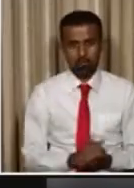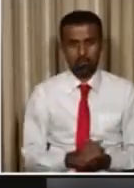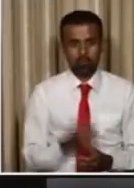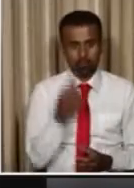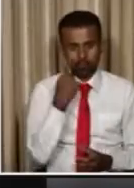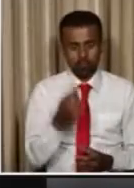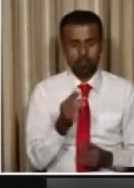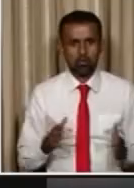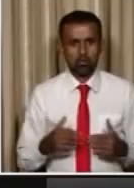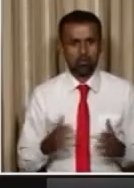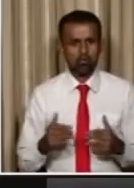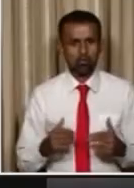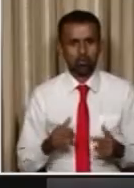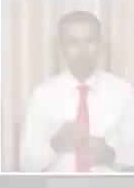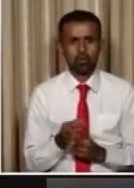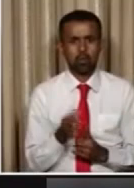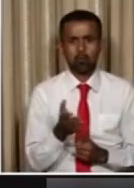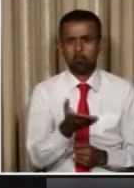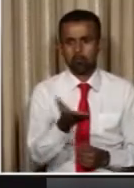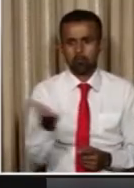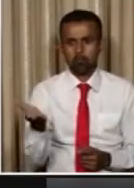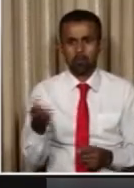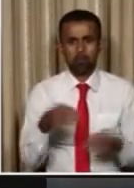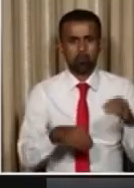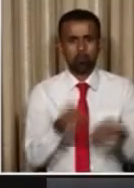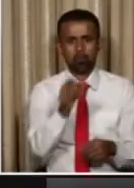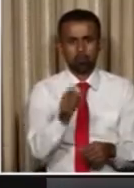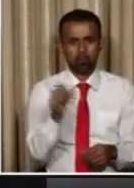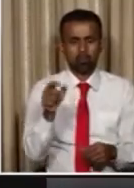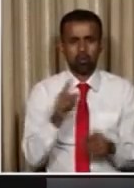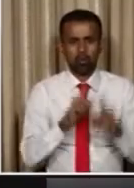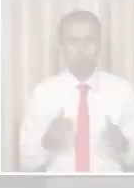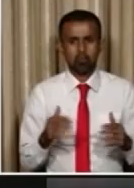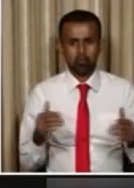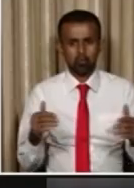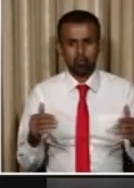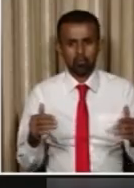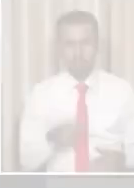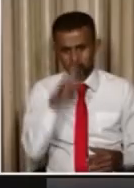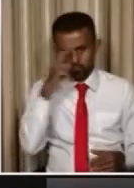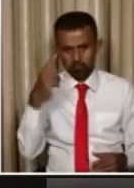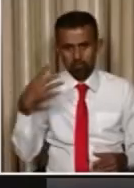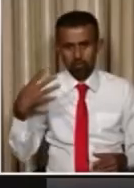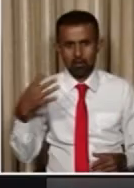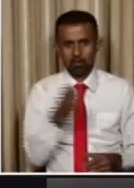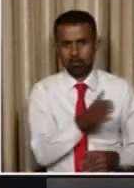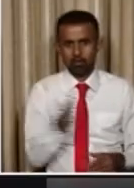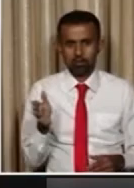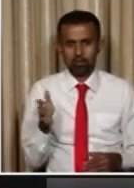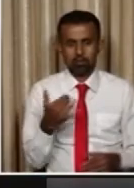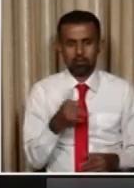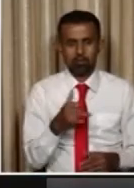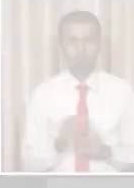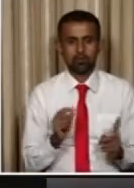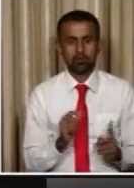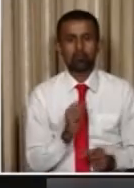රයිල් වික්‍රමසිංහ ජනාධිපතිතුමා මේ සජවේ ඉන්න ප්‍රබල දේශපාලකයෝ ගොඩක් එක කතිකාවල් ඇති කරගෙන යනවා. සමාල්ලාට මේ මාස 4 ඇතුළත යම් යම්